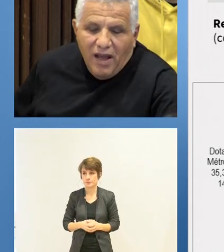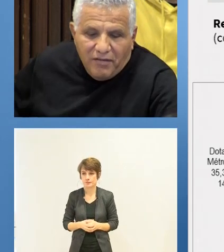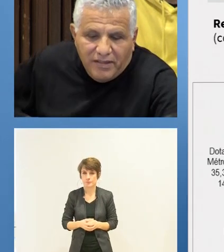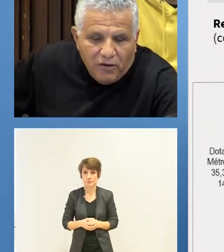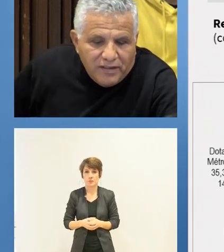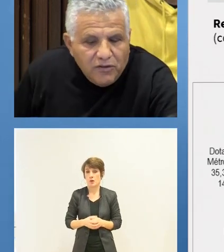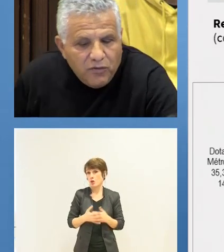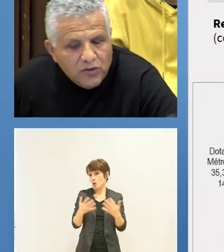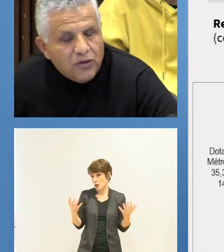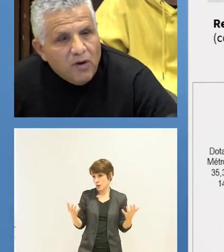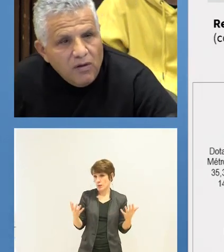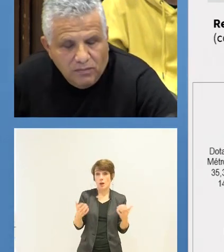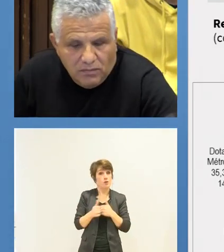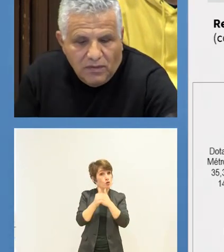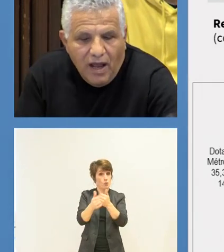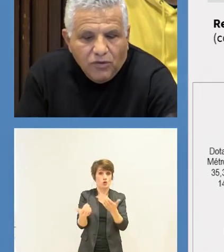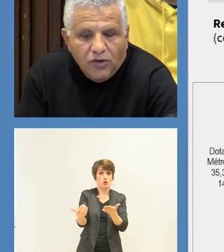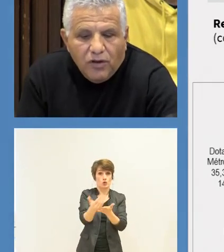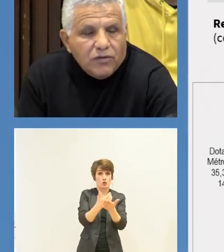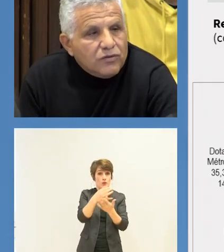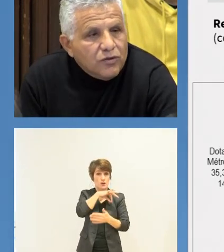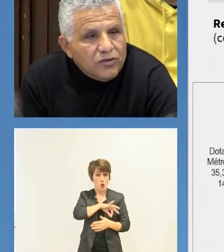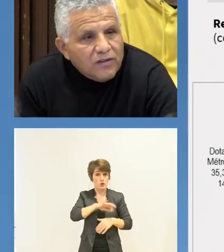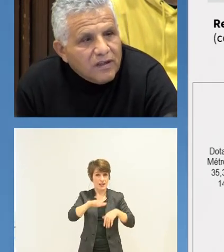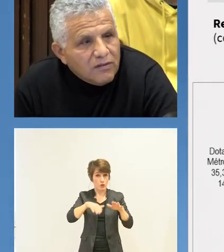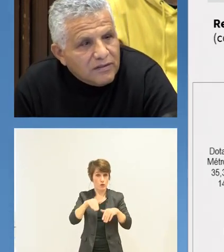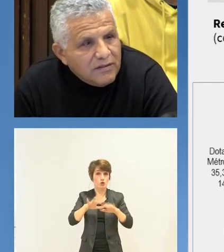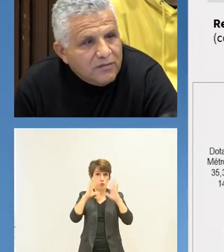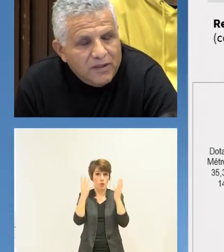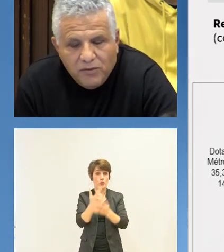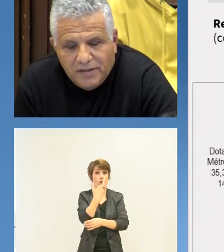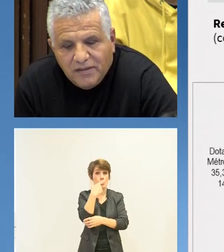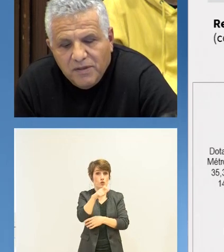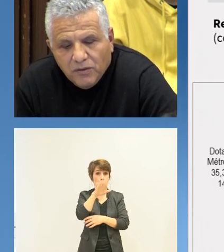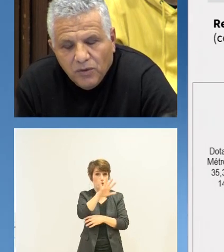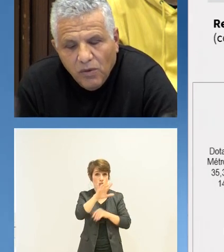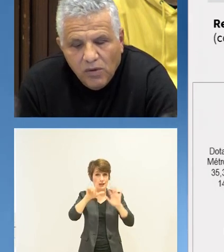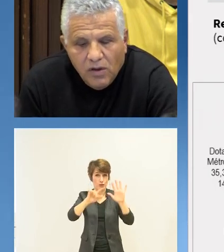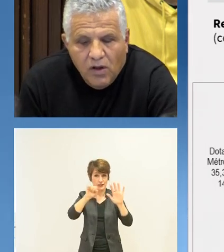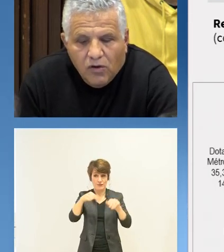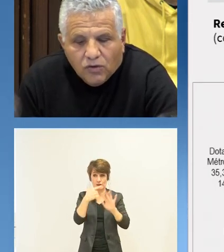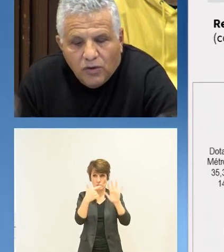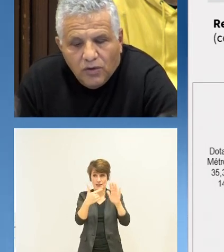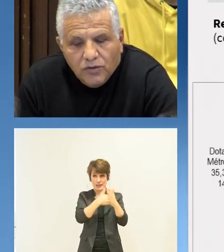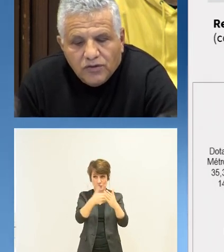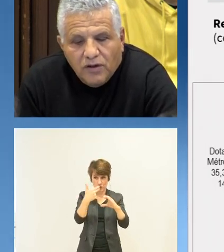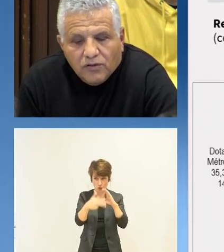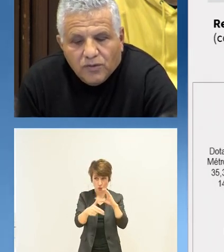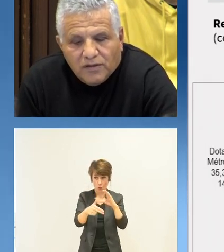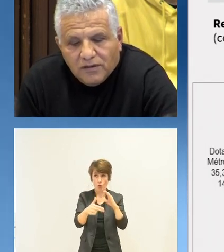eh bien avec des recettes de fonctionnement à hauteur de 250 7 7 millions d'euros contre